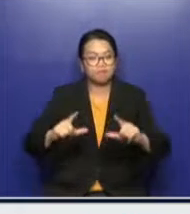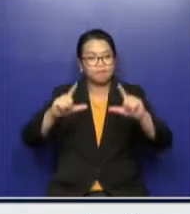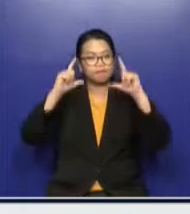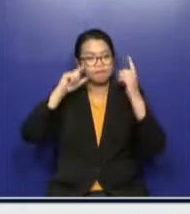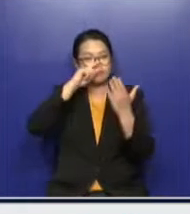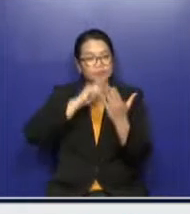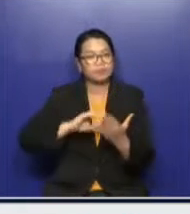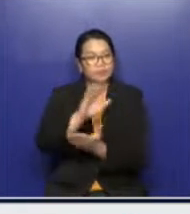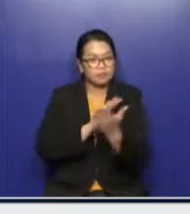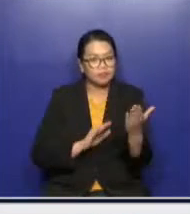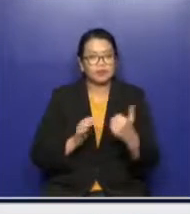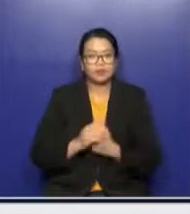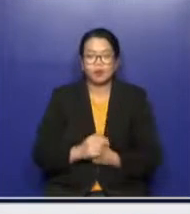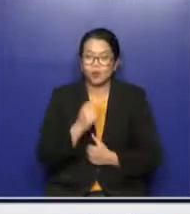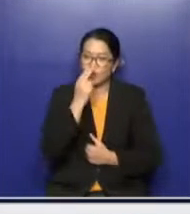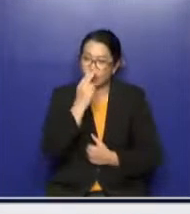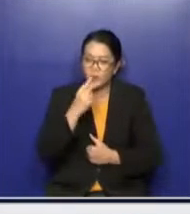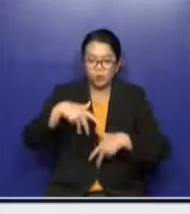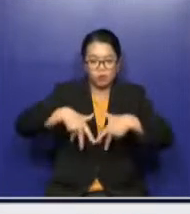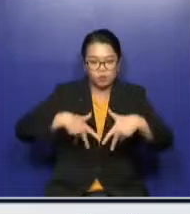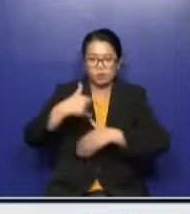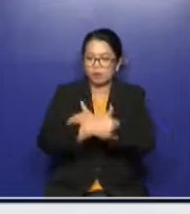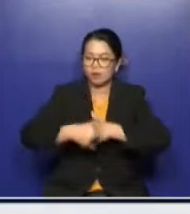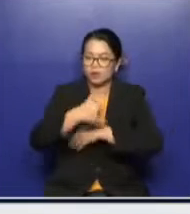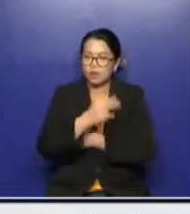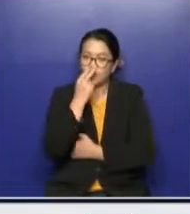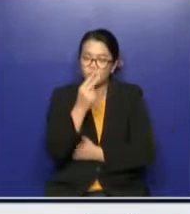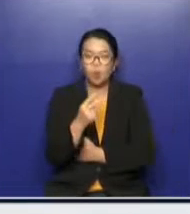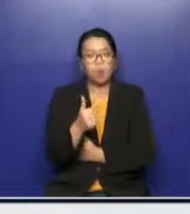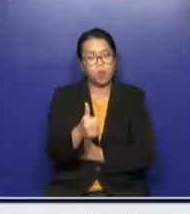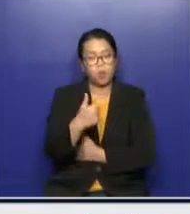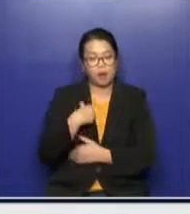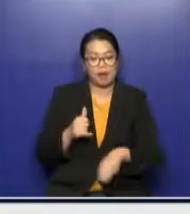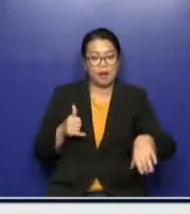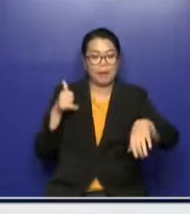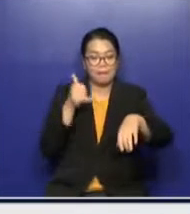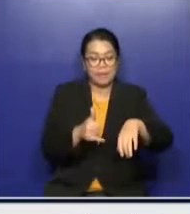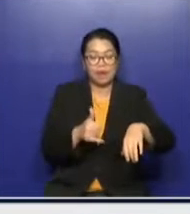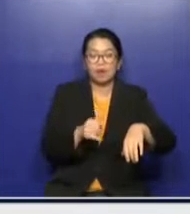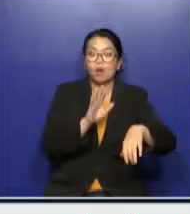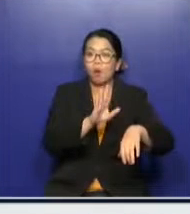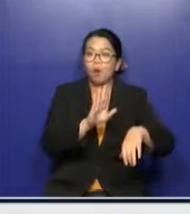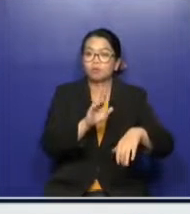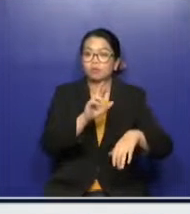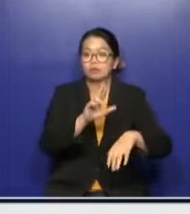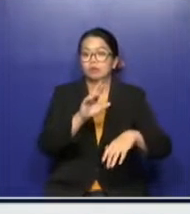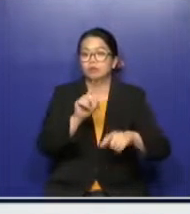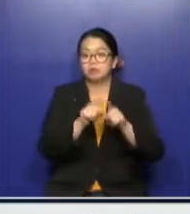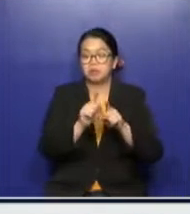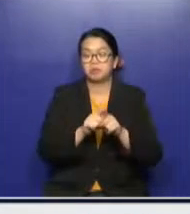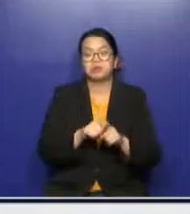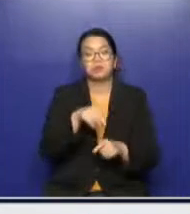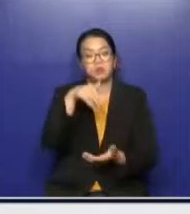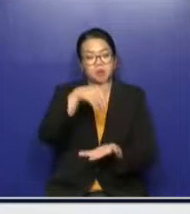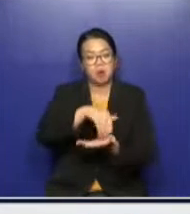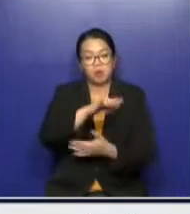ศนะเป็นที่ดูงานของชาวต่างชาติเราไปดูงานต่างประเทศเห็นไหมสภาเขานี่ความเป็นระเบียบความสว